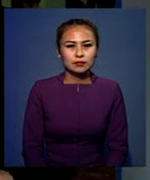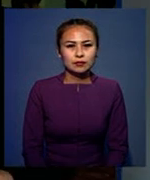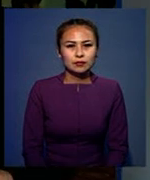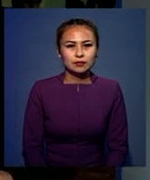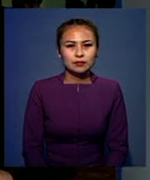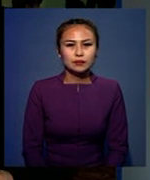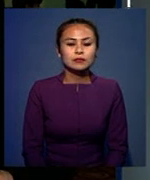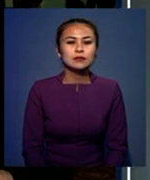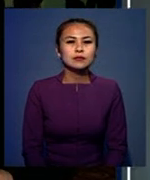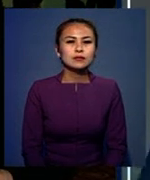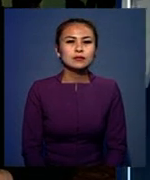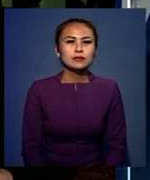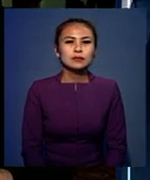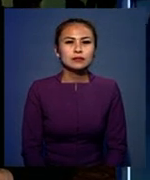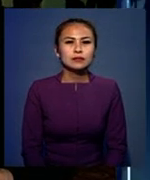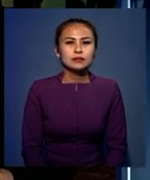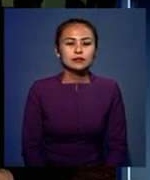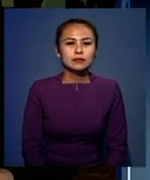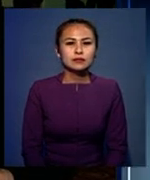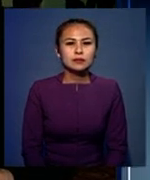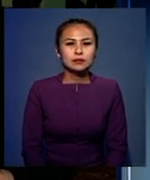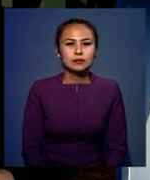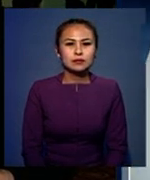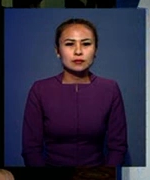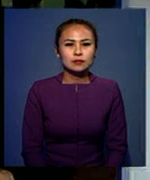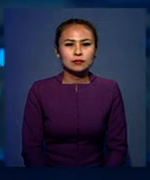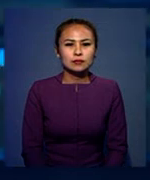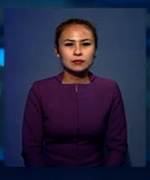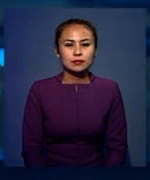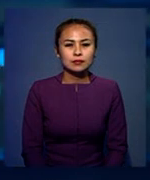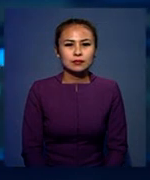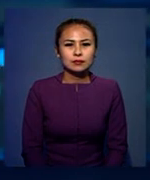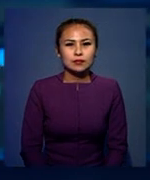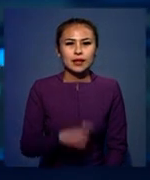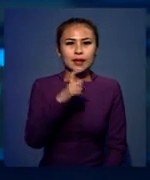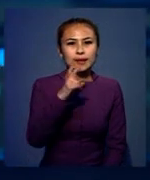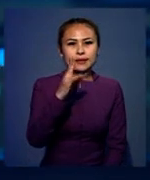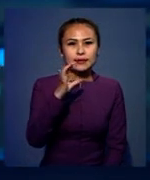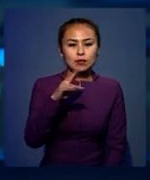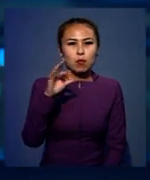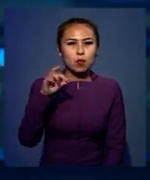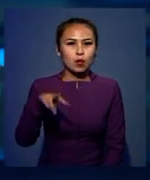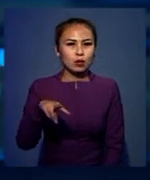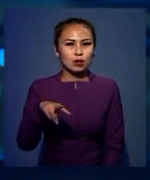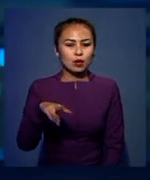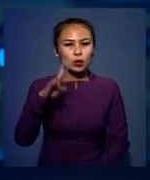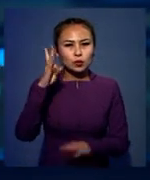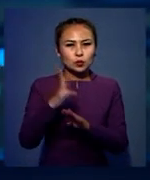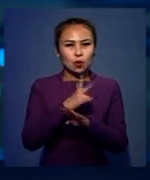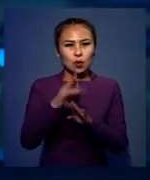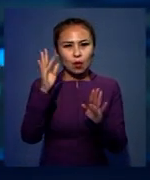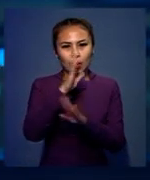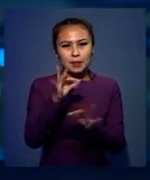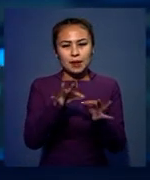құрметті көрермен, тікелей байланыста әріптесім Айнұр Қуатқызы болатын, біз әрі қарай жалғастырамыз. Экзит пул зерттеу нәтижесі түн ауа белгілі